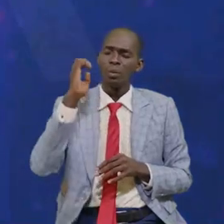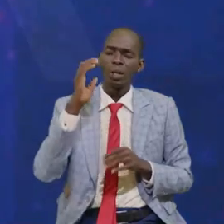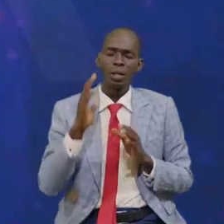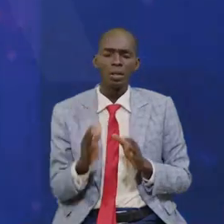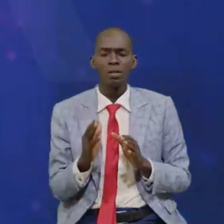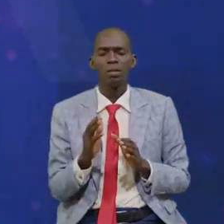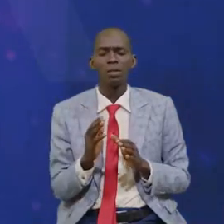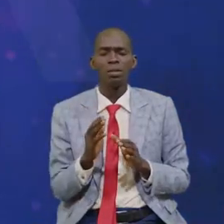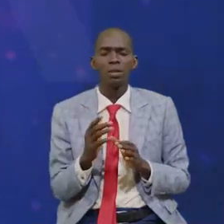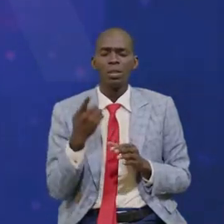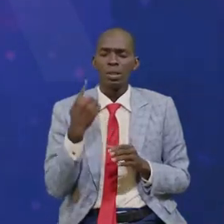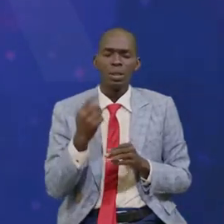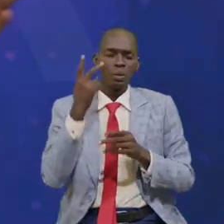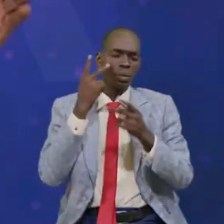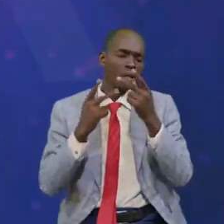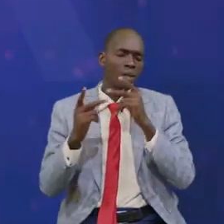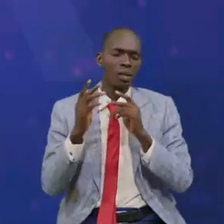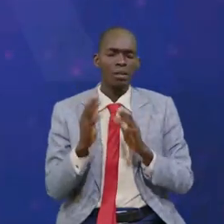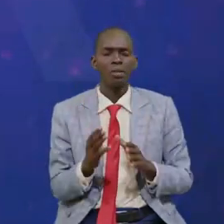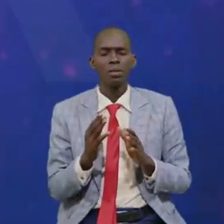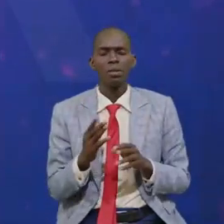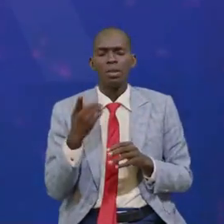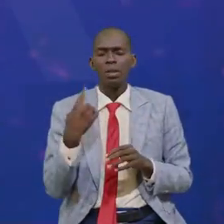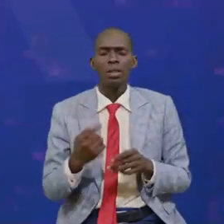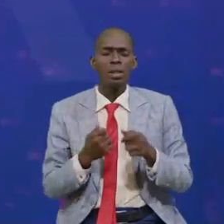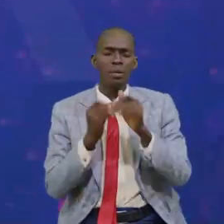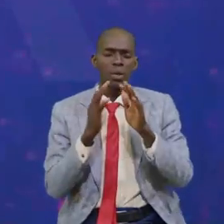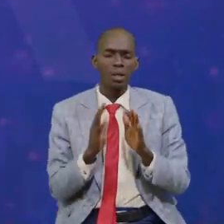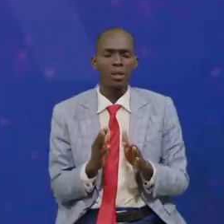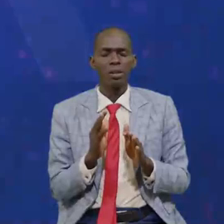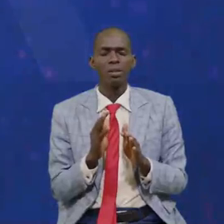L'évangéliste. Le prophète. L'apôtre.